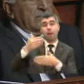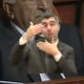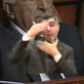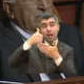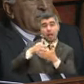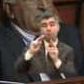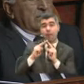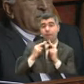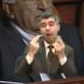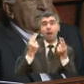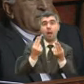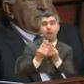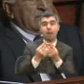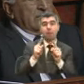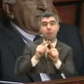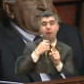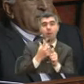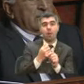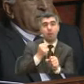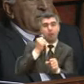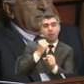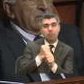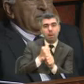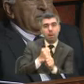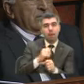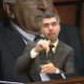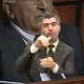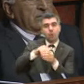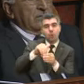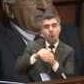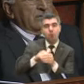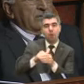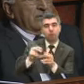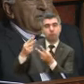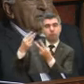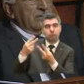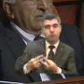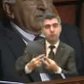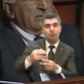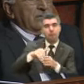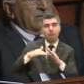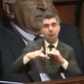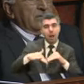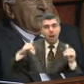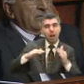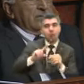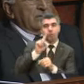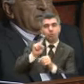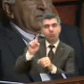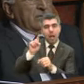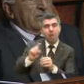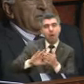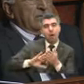محرومين من حقوق المواطنة الكاملة بما فيها حق الترشيح والتصويت في الانتخابات المحلية والجهوية